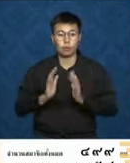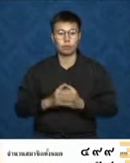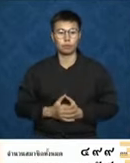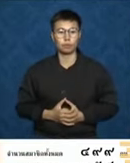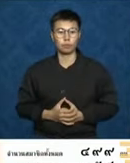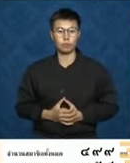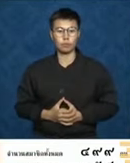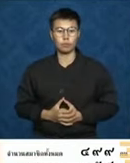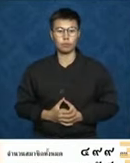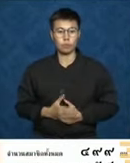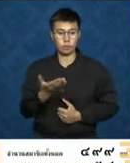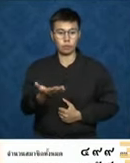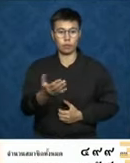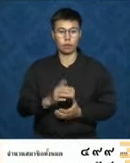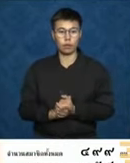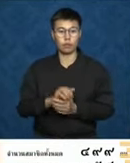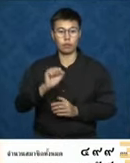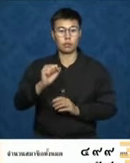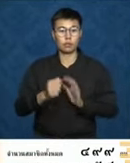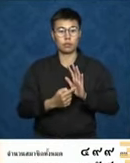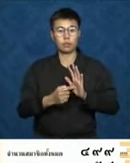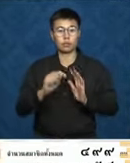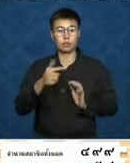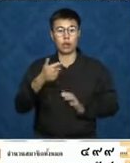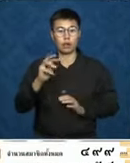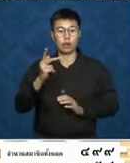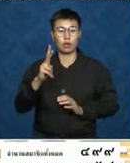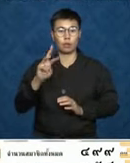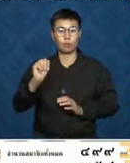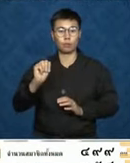ขอบคุณครับเชิญท่านสังคมแดงโชติ